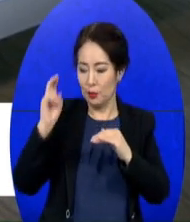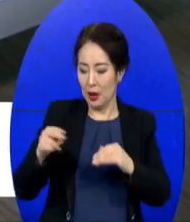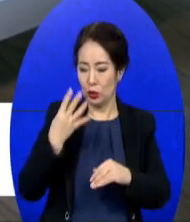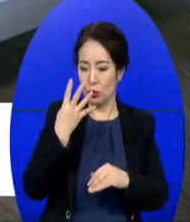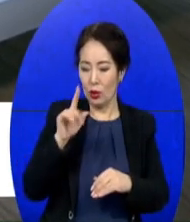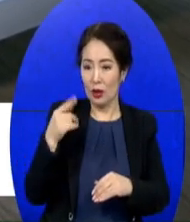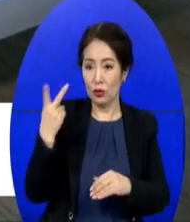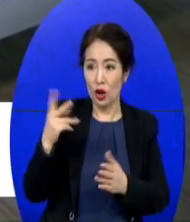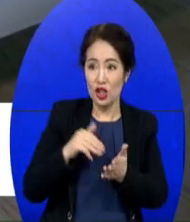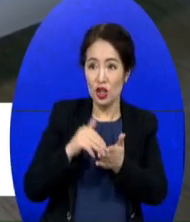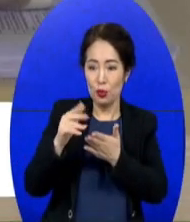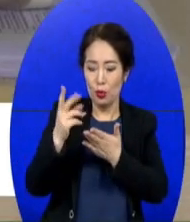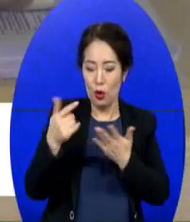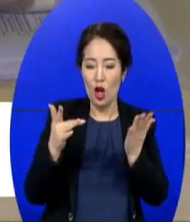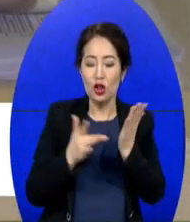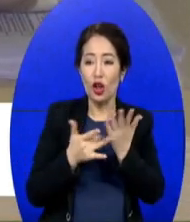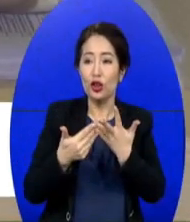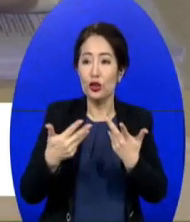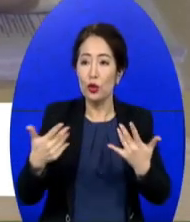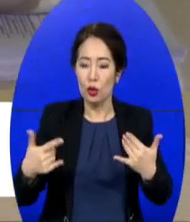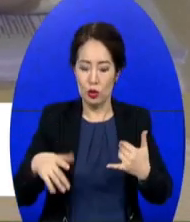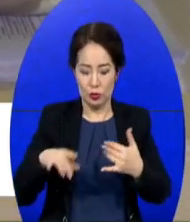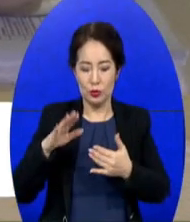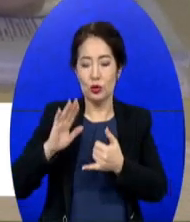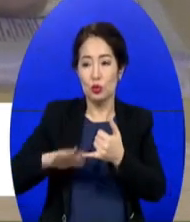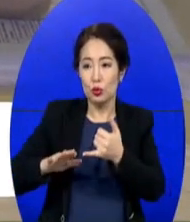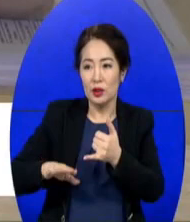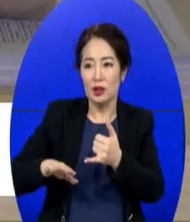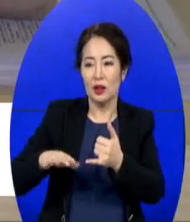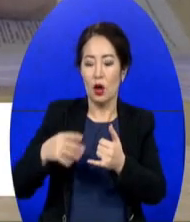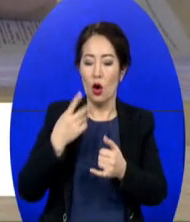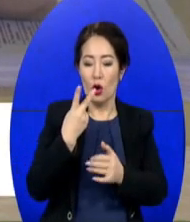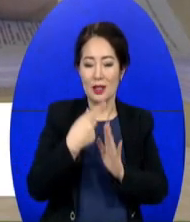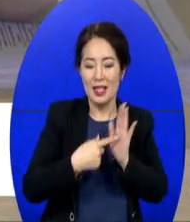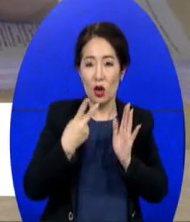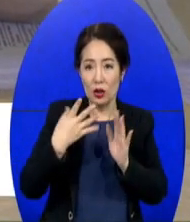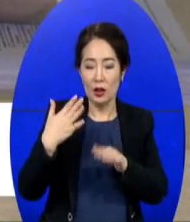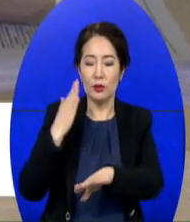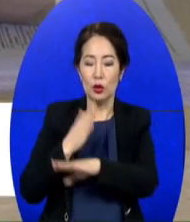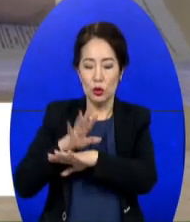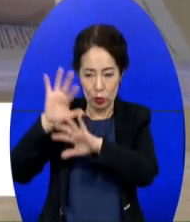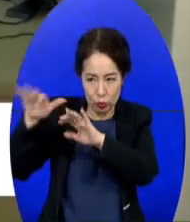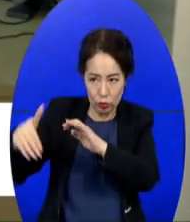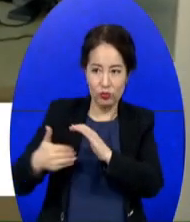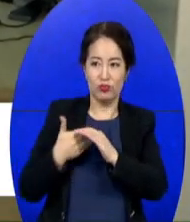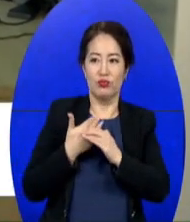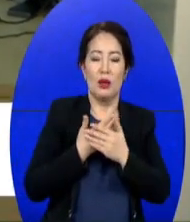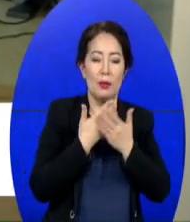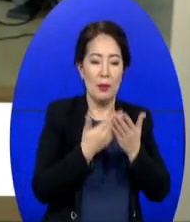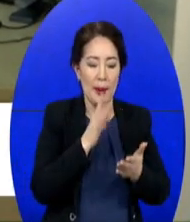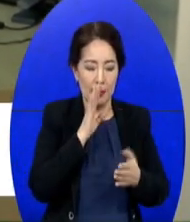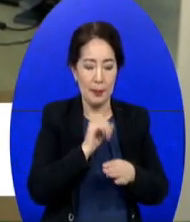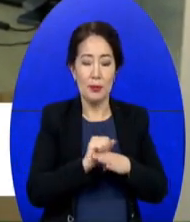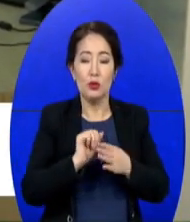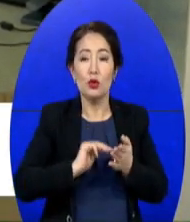4.2 тэрбум төгрөгийн тоног төхөөрөмжийн сүүлийн хийг 2-р сарын 25 гэхэд нийлүүлж дуусгах төлөвлөгөөтэй ажиллаж байгаа юм